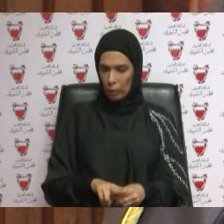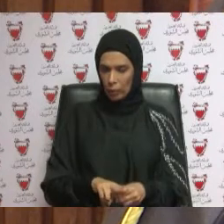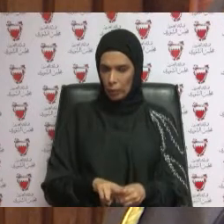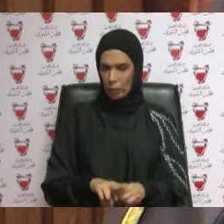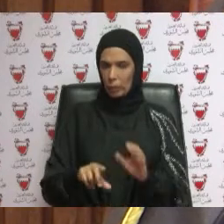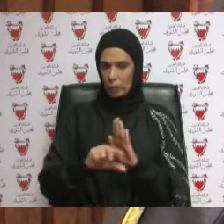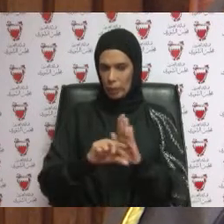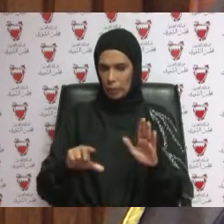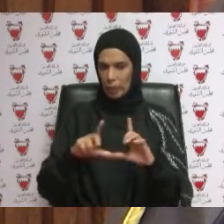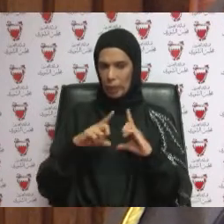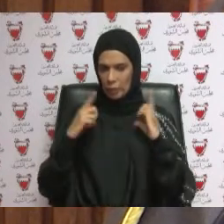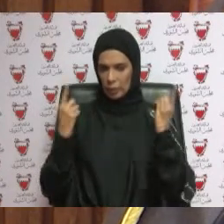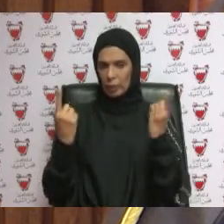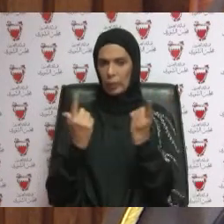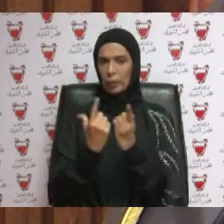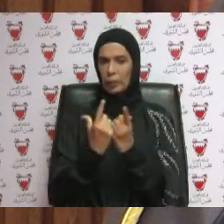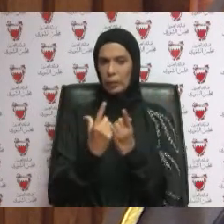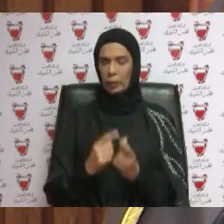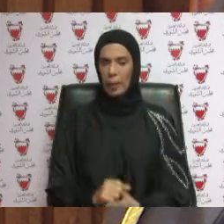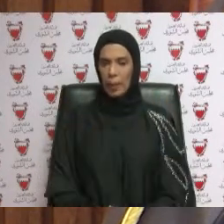المادة إلى اللجنة.